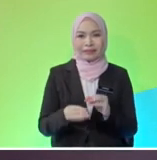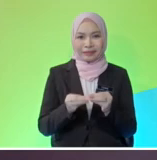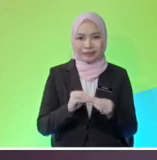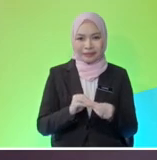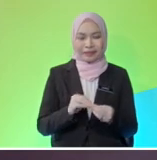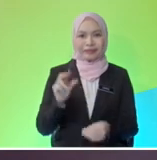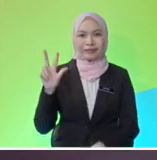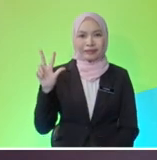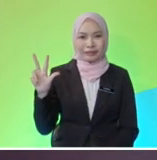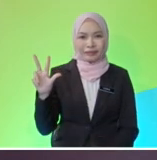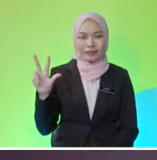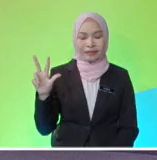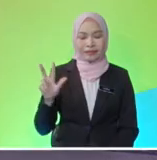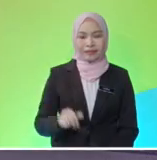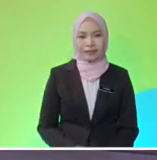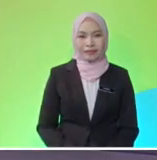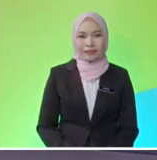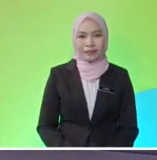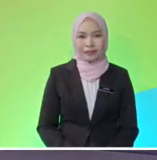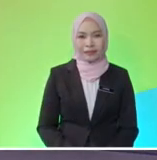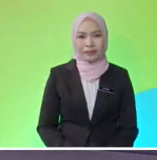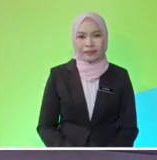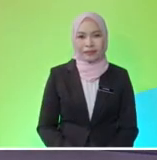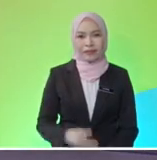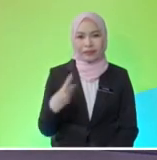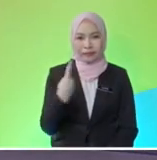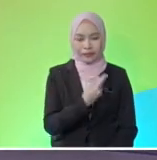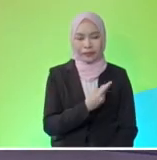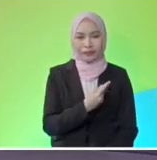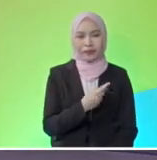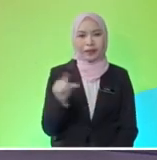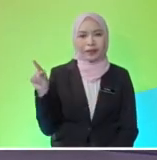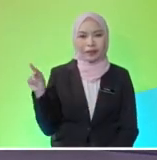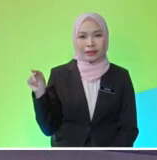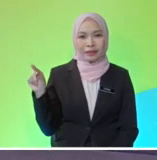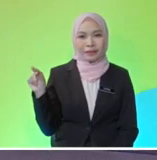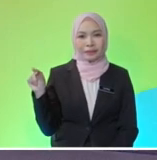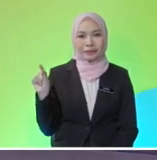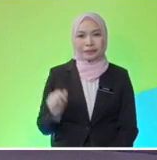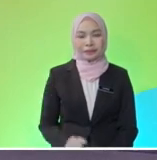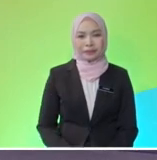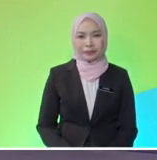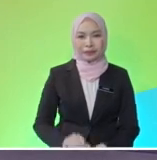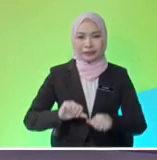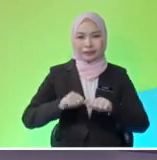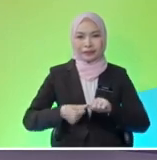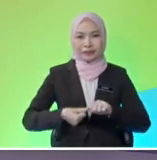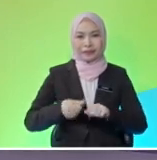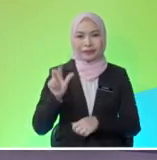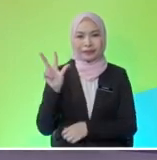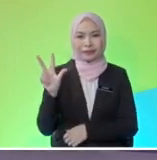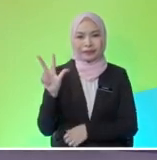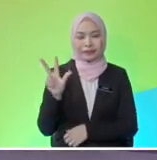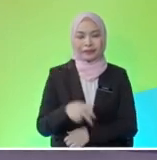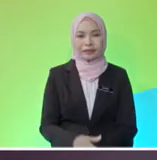Okay. Boleh lekatkan. Kita tengok angka yang ketiga. Baik, kita lekatkan di sini. kita tengok